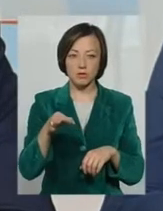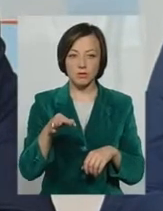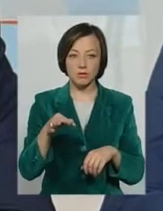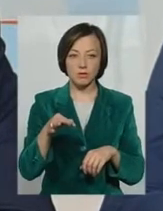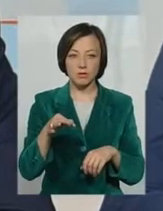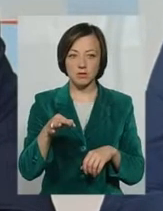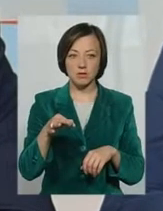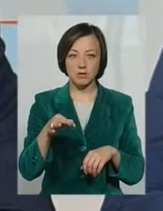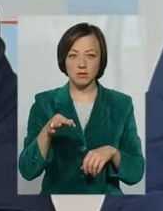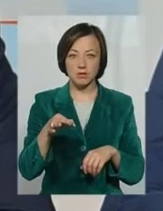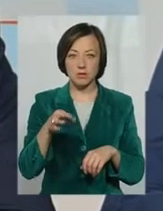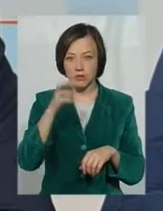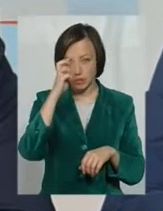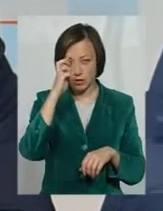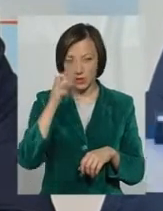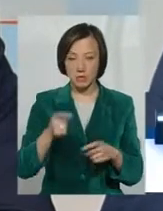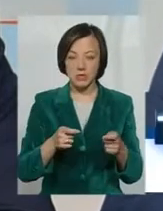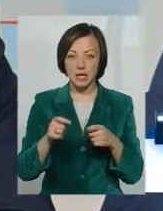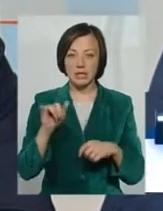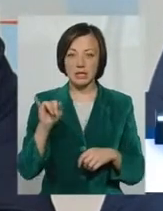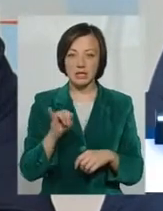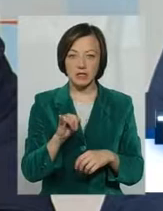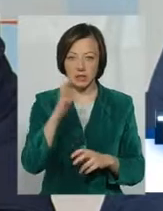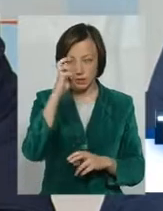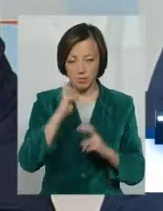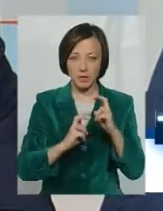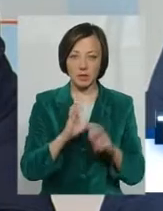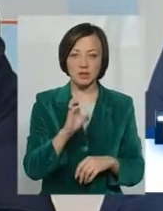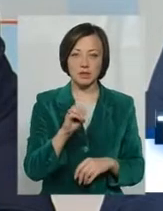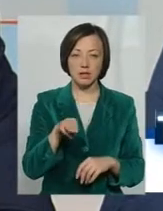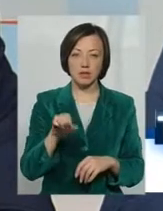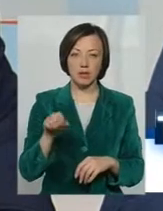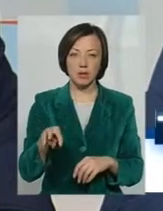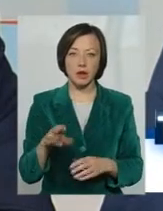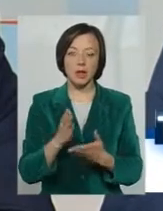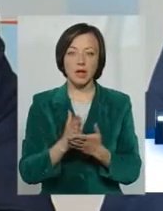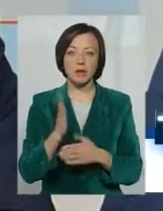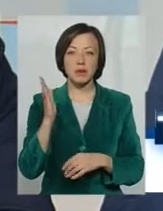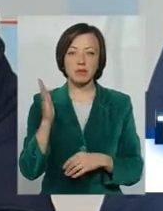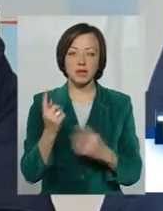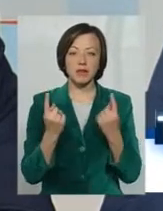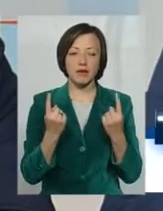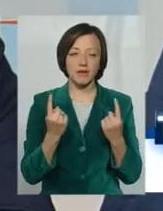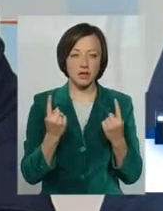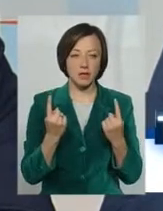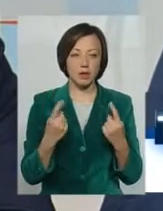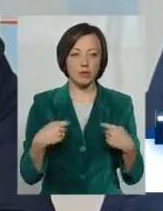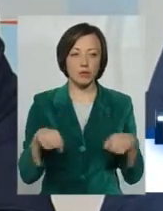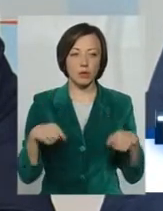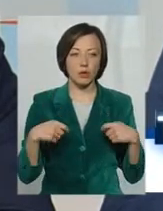державним підприємством «Сетам». Що воно дасть? На сьогоднішній день є перспективи великих